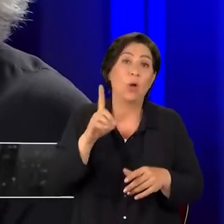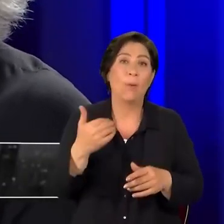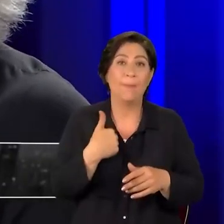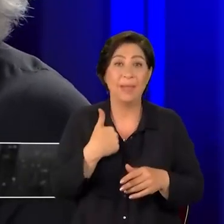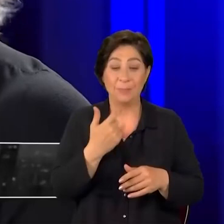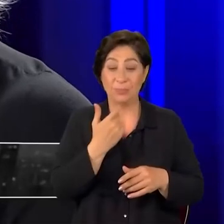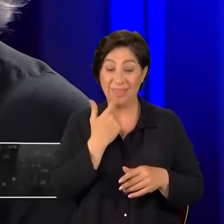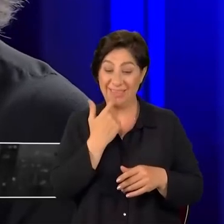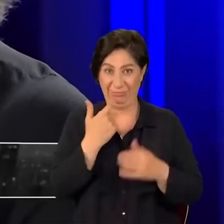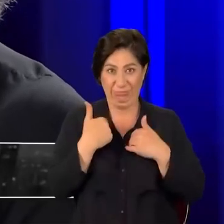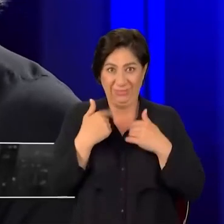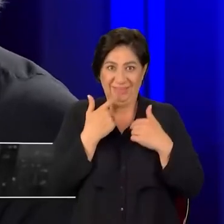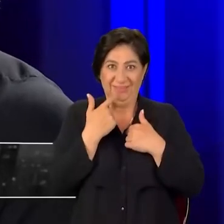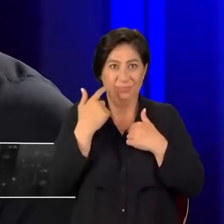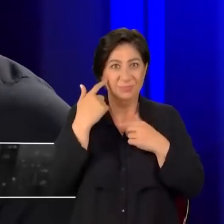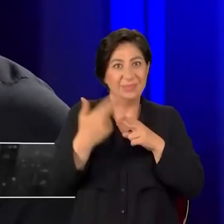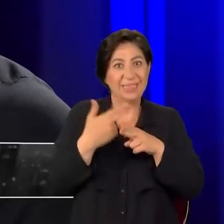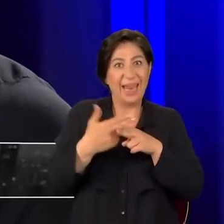gerekiyor. Benim yani bu yaşta geldiğim